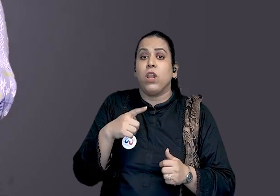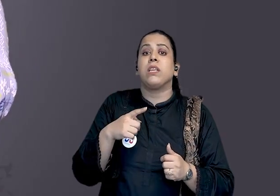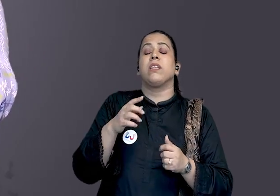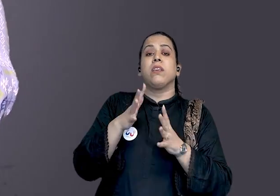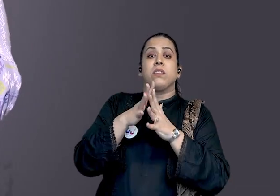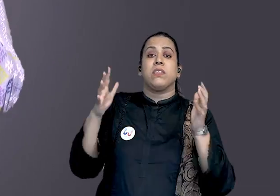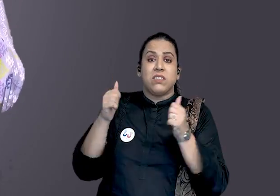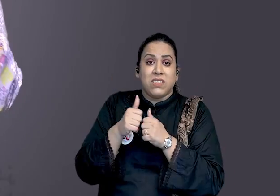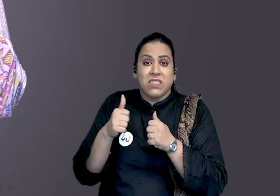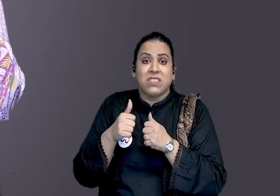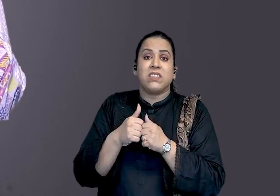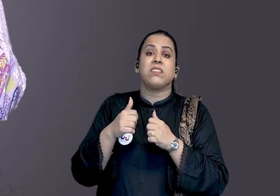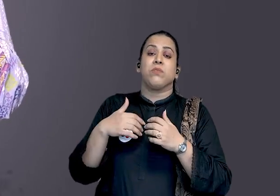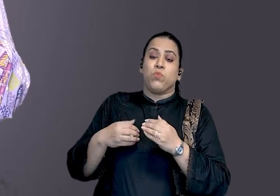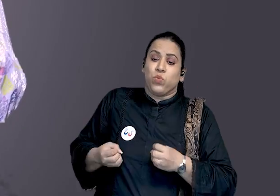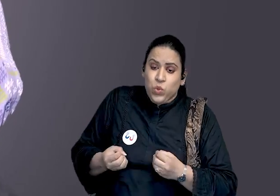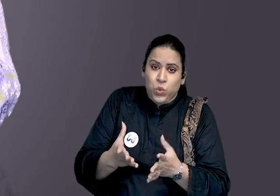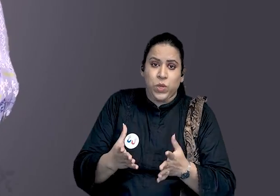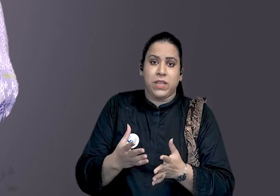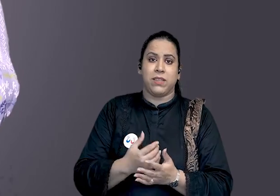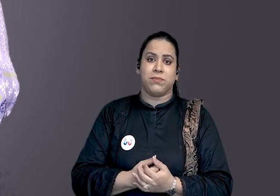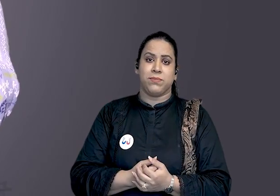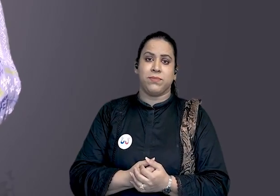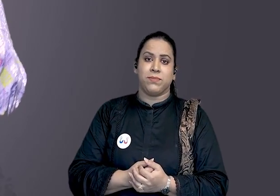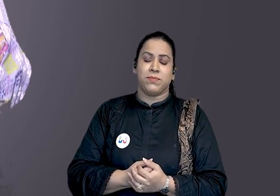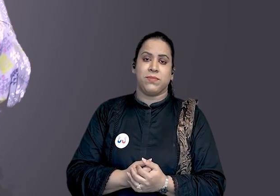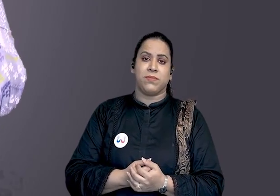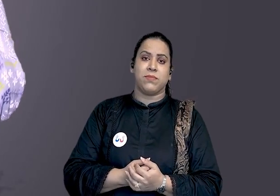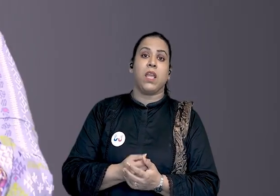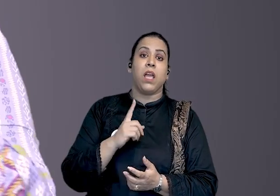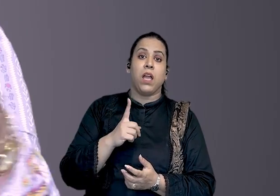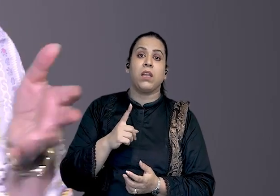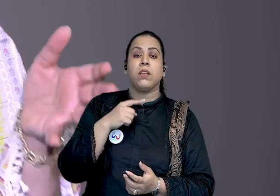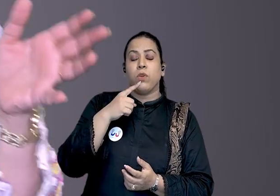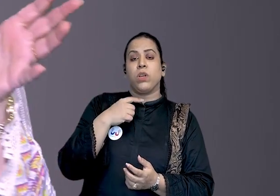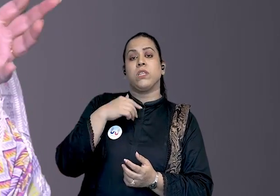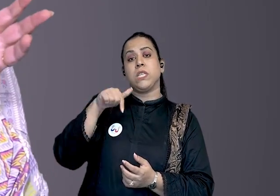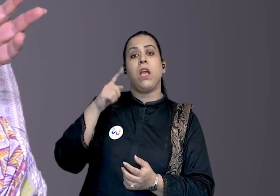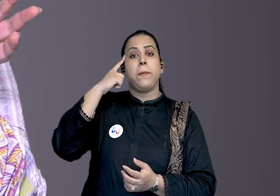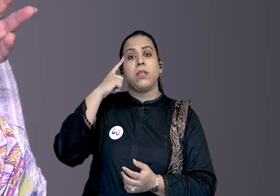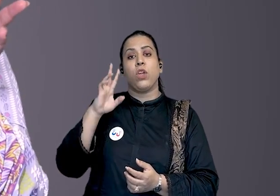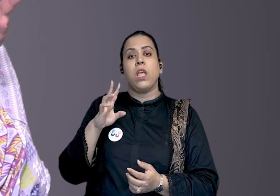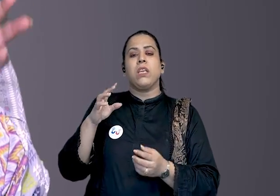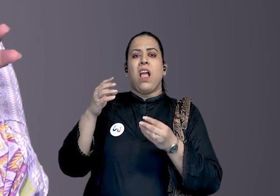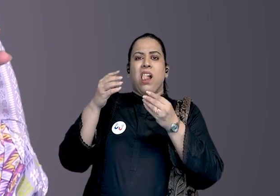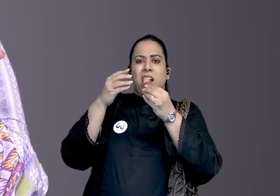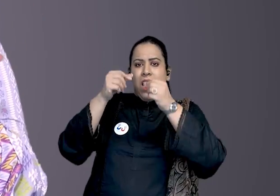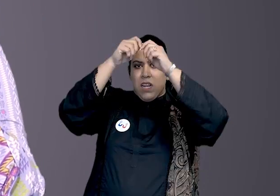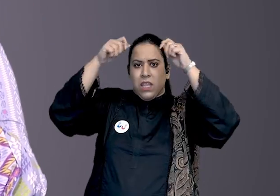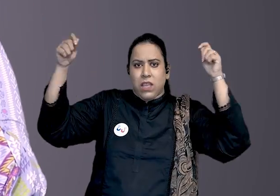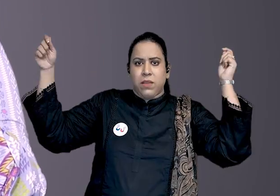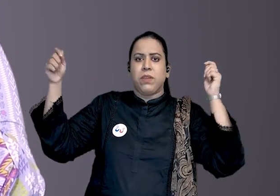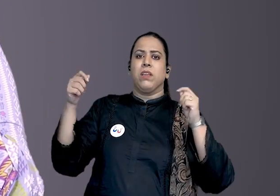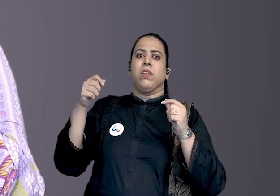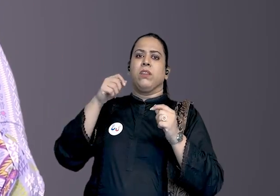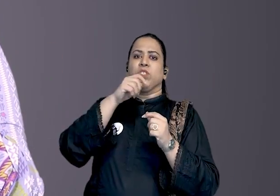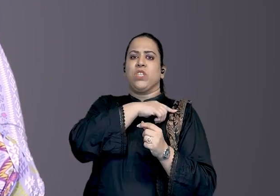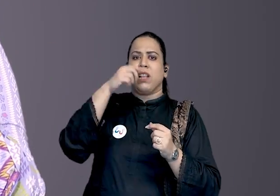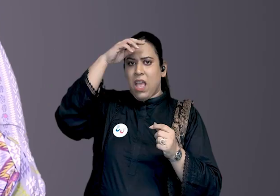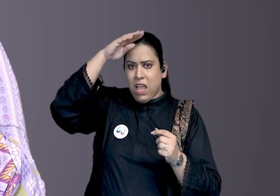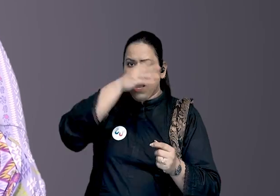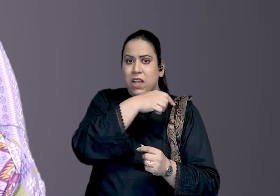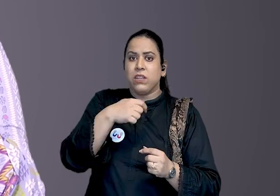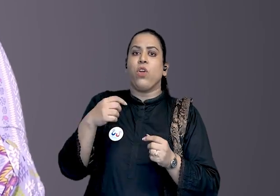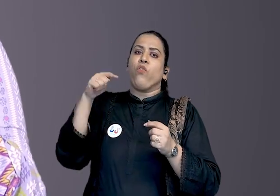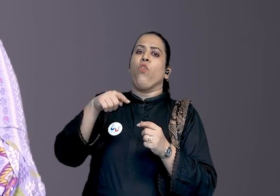کی وجہ سے کہ ٹائملی برٹش جو پورے سب کانٹیننٹ میں پھیلے ہوئے تھے ان تک وہ انفارمیشن پہنچتی تھی ود